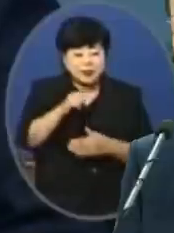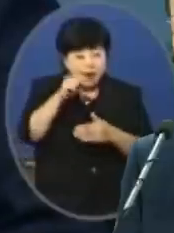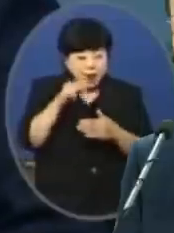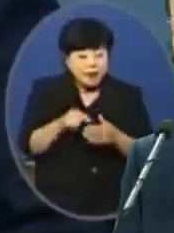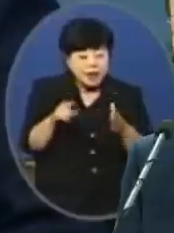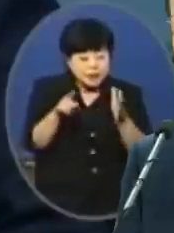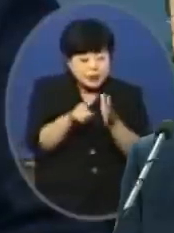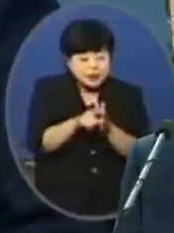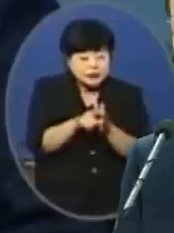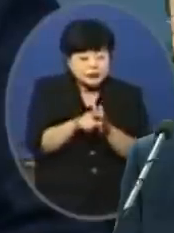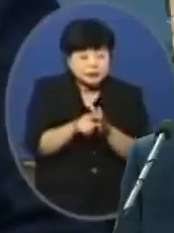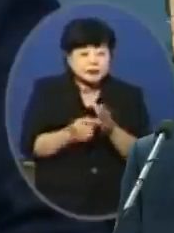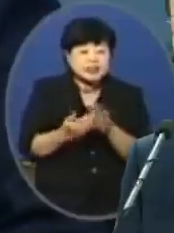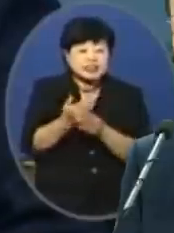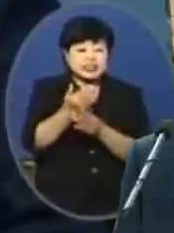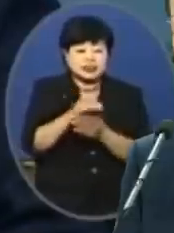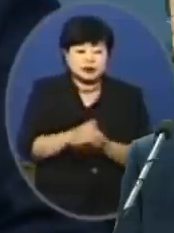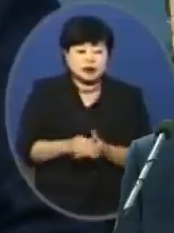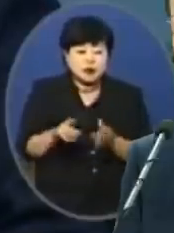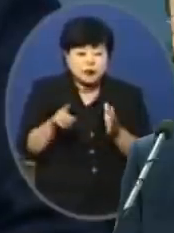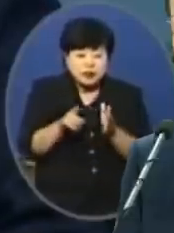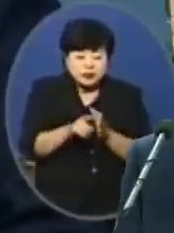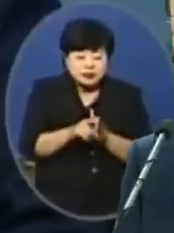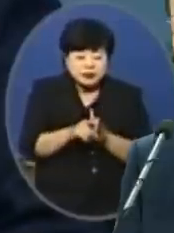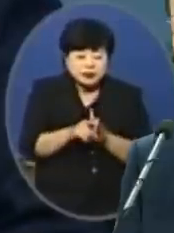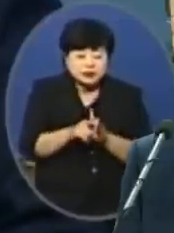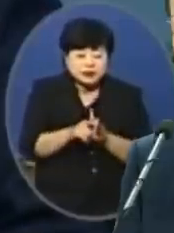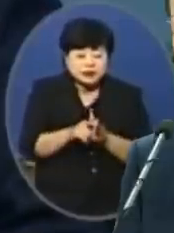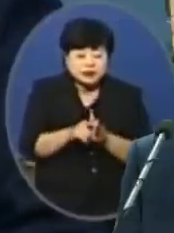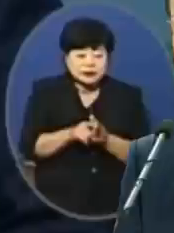마음속에 믿음을 일으켜 세우고 믿음은